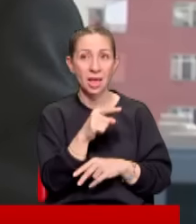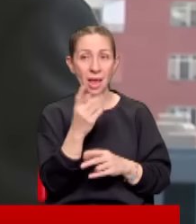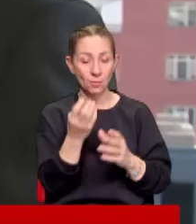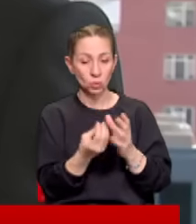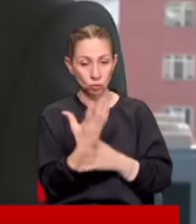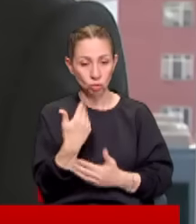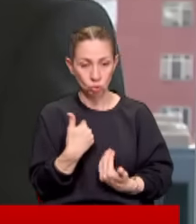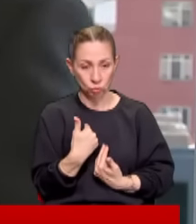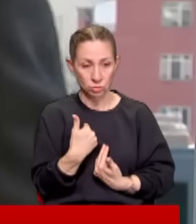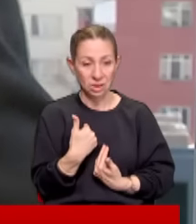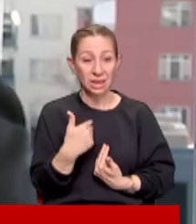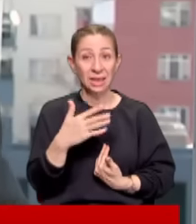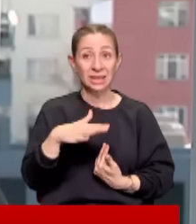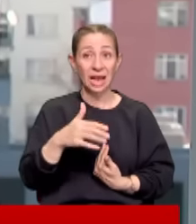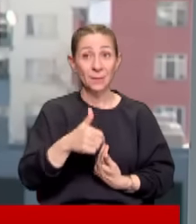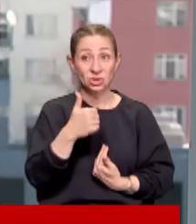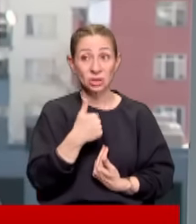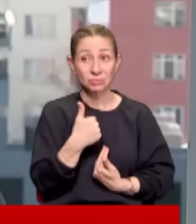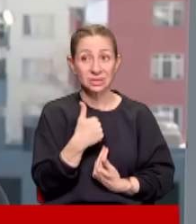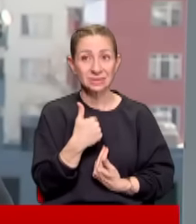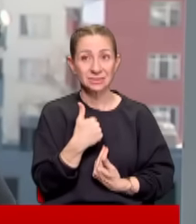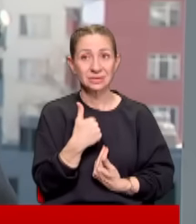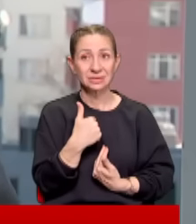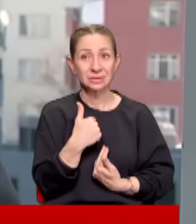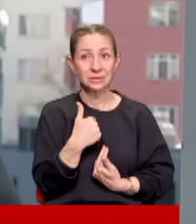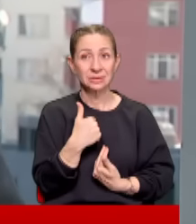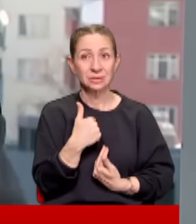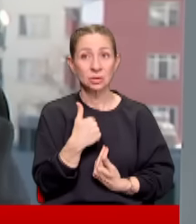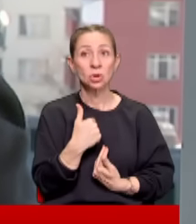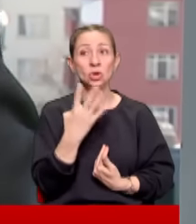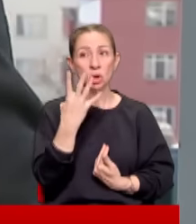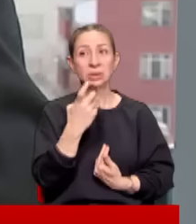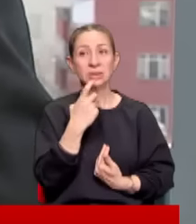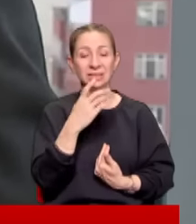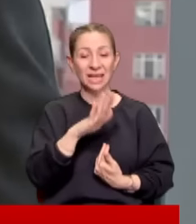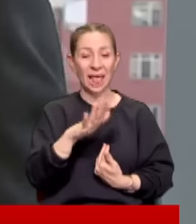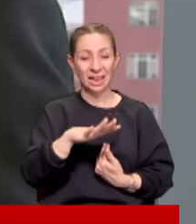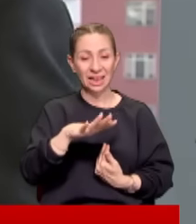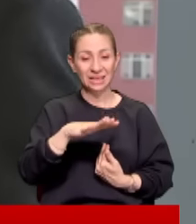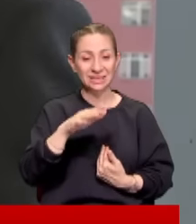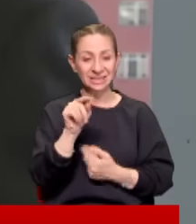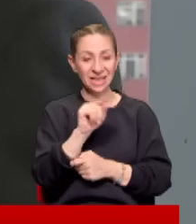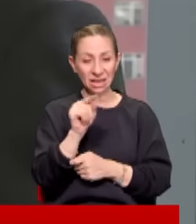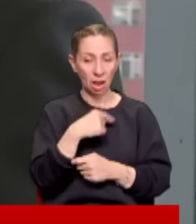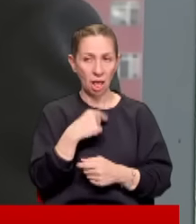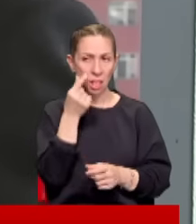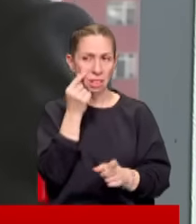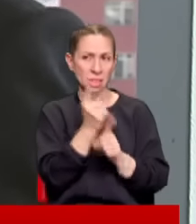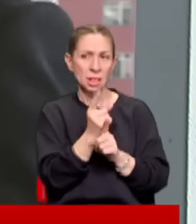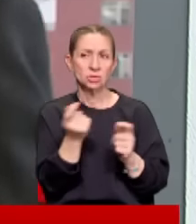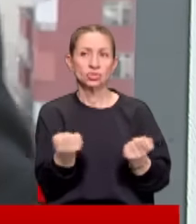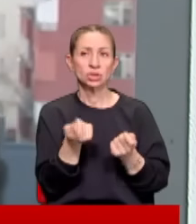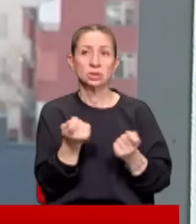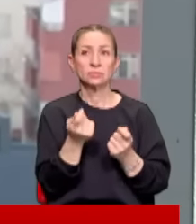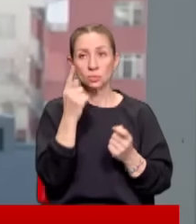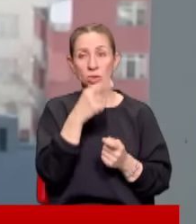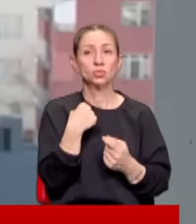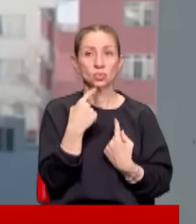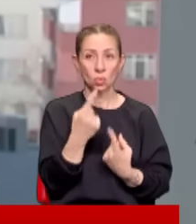hem kurucuydum. Sayın Genel Başkanımızın 4 yıl genel sekreterlik görevinde birebir çalışma fırsatım olduğu için